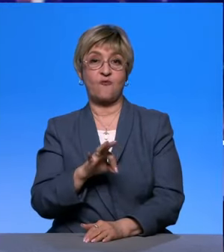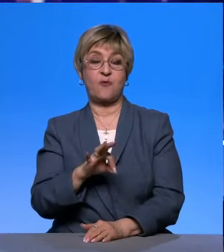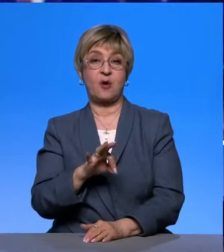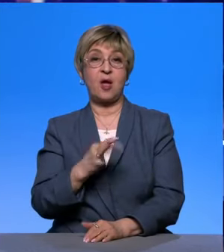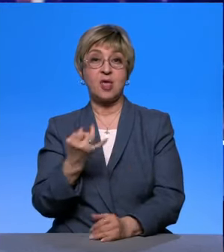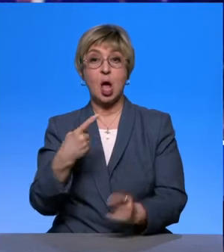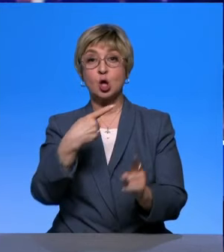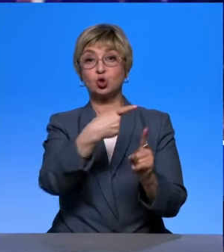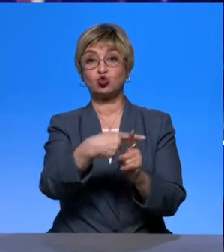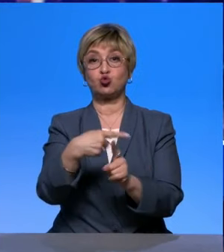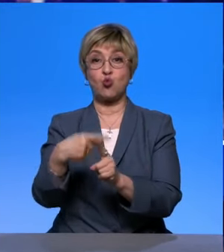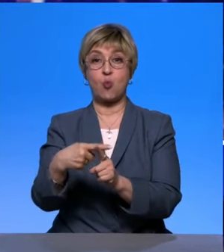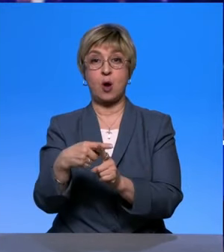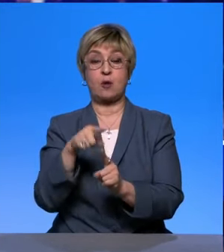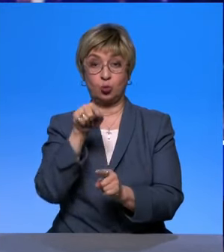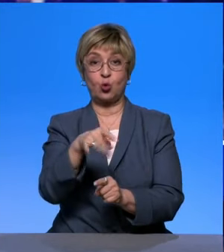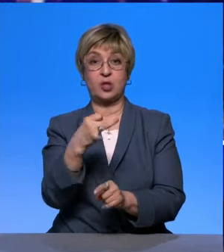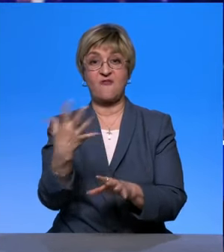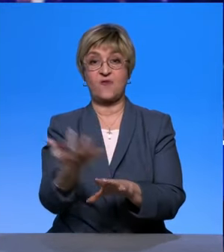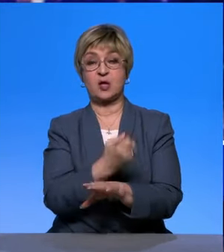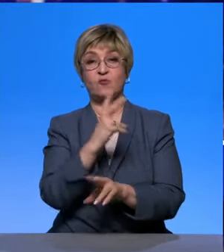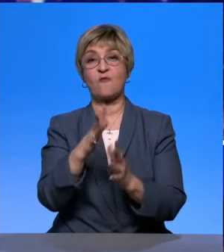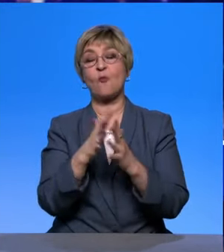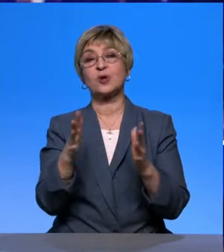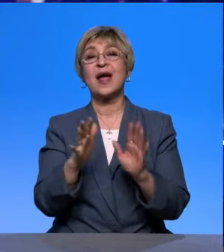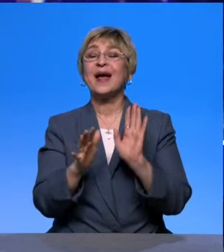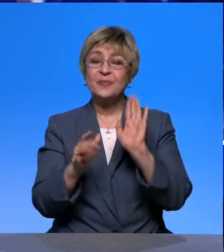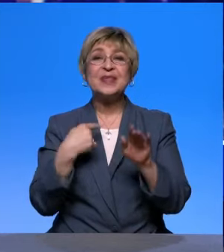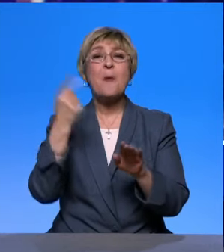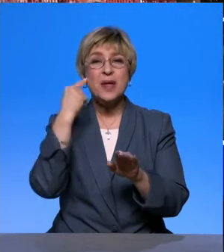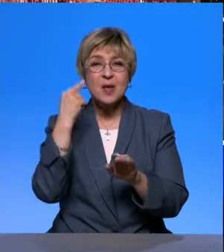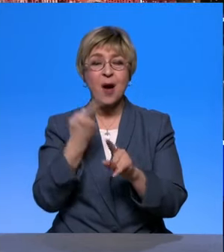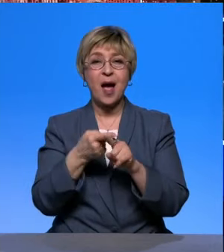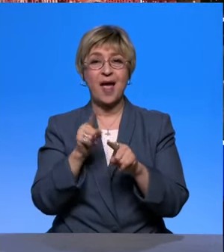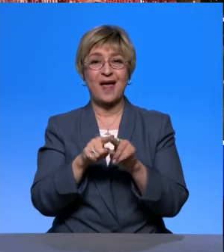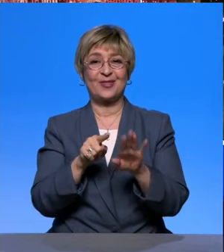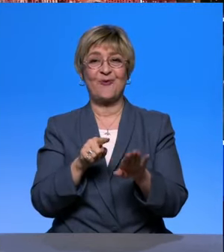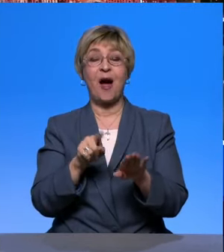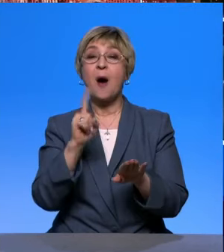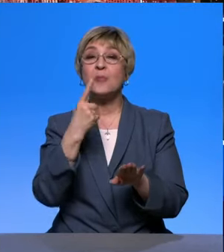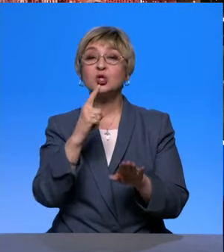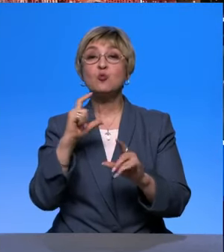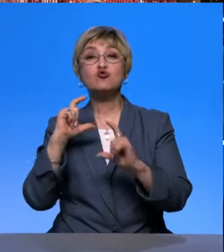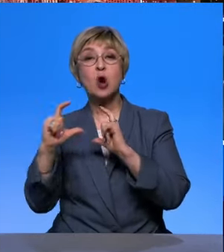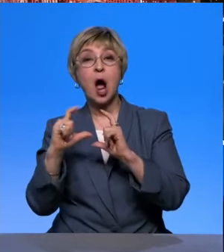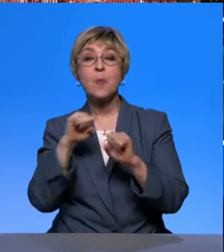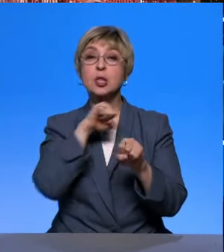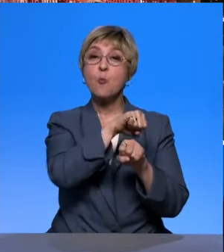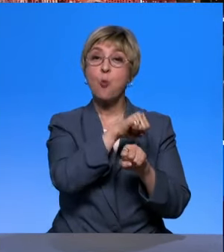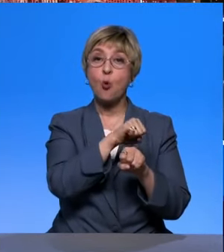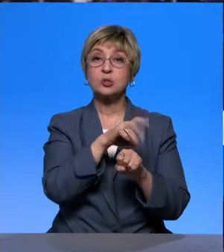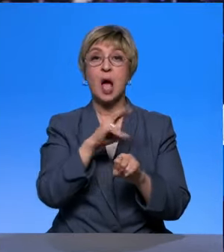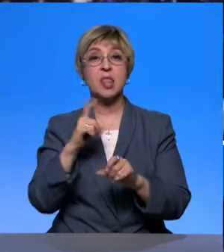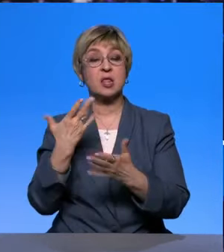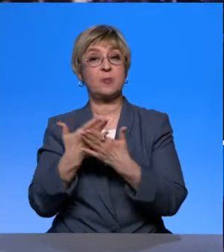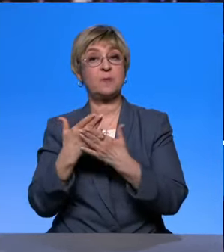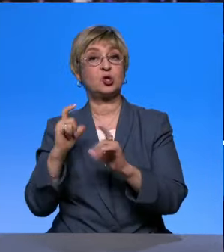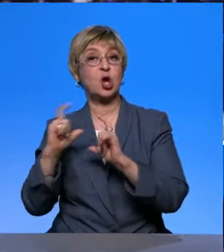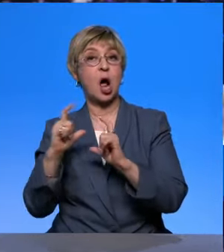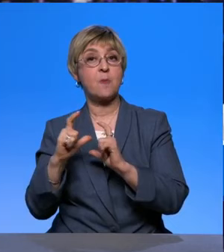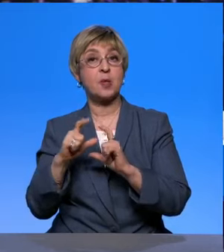сумме определяется победитель. Нет, по сумме это я понимаю, я имею в виду, почему, например, шахматы с боксом, а не шахматы с бегом, например, да,